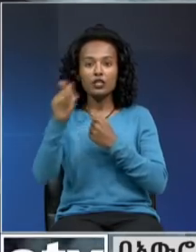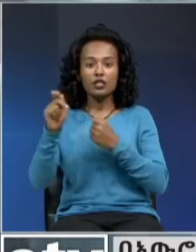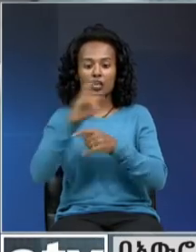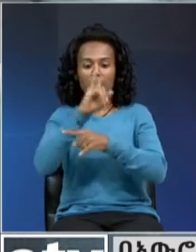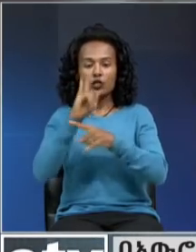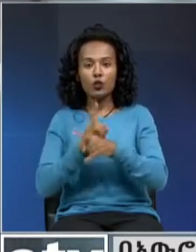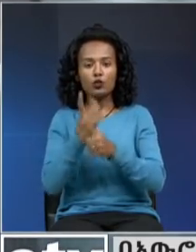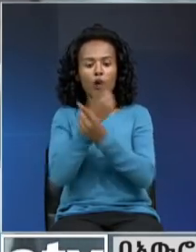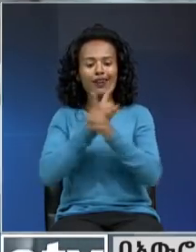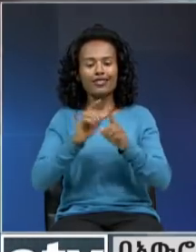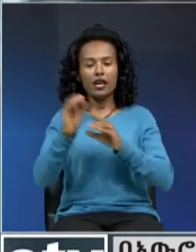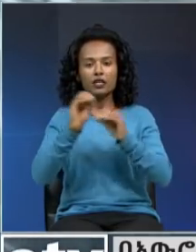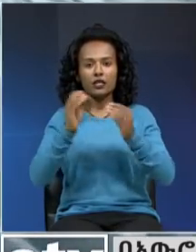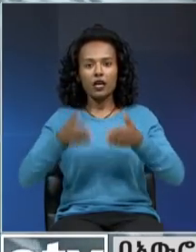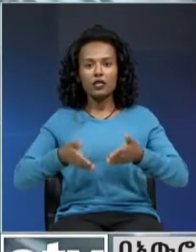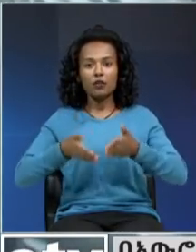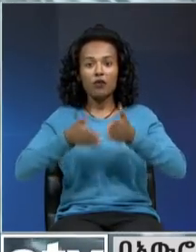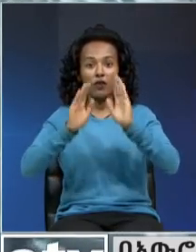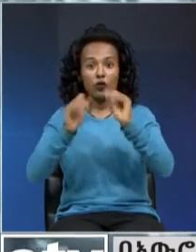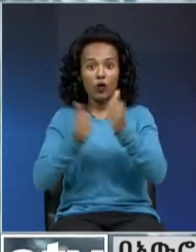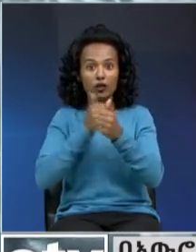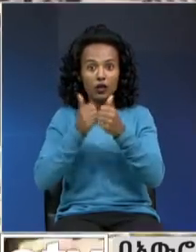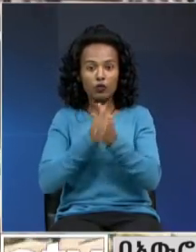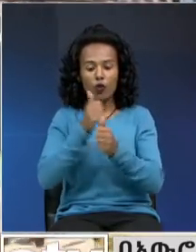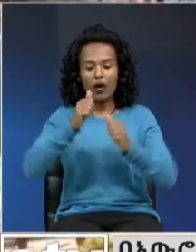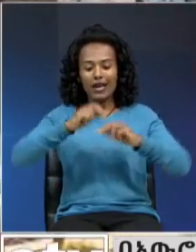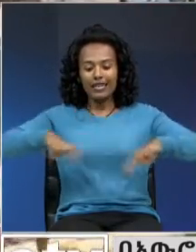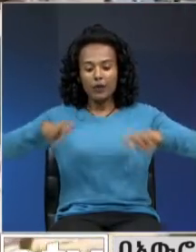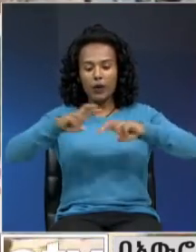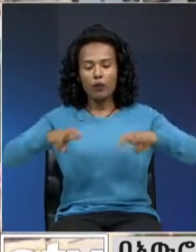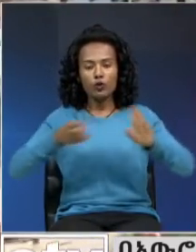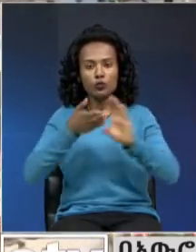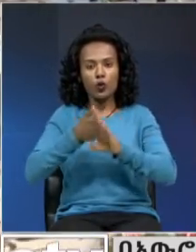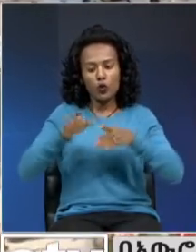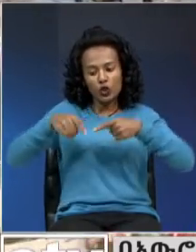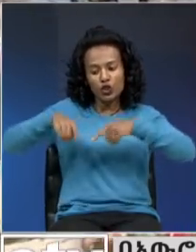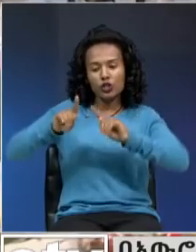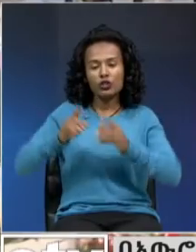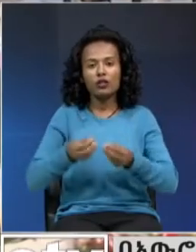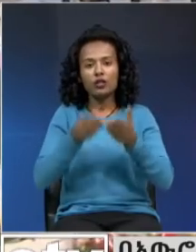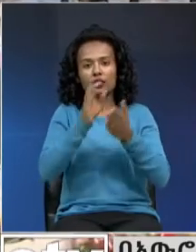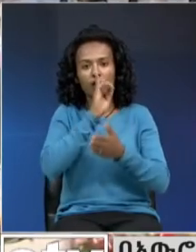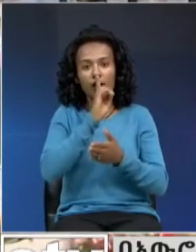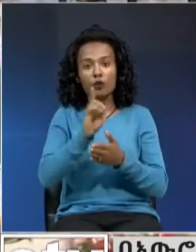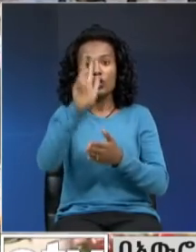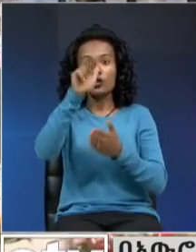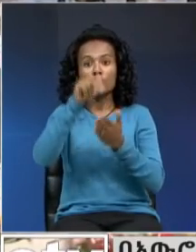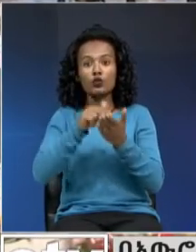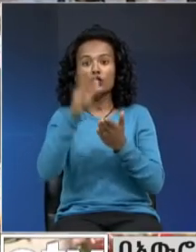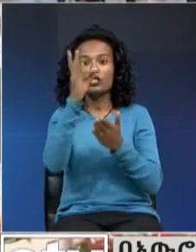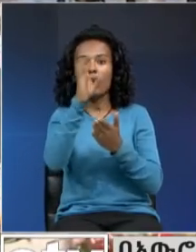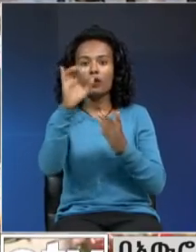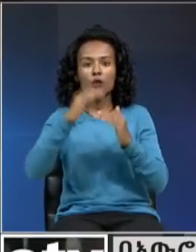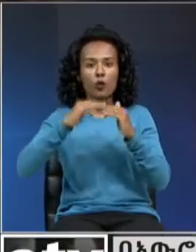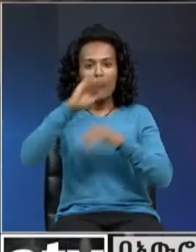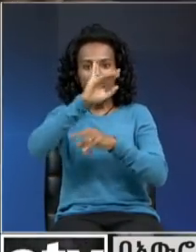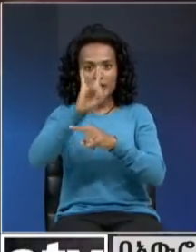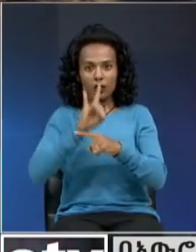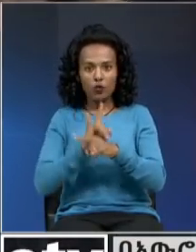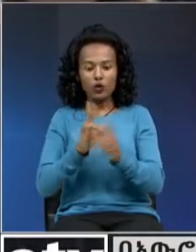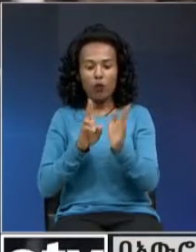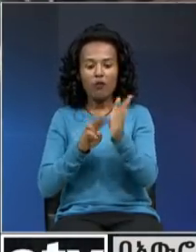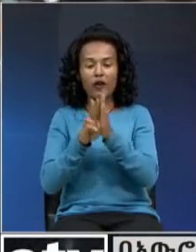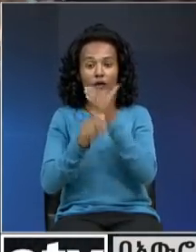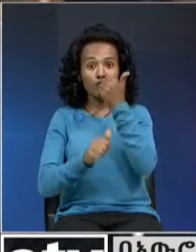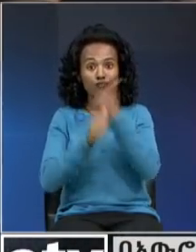ነጻ እንቅስቃሴ መፍቀዷን ተከትሎ ከተመራማሪዎች በኩል ትችት እየተሰነዘረባት ነው። ከ3700 በላይ ዜጎቿ